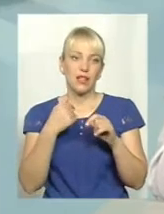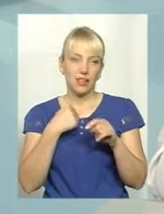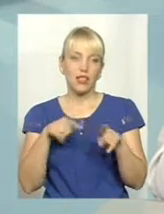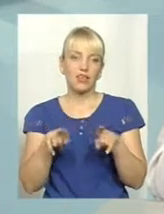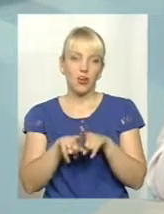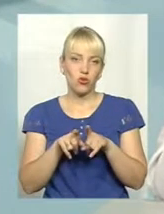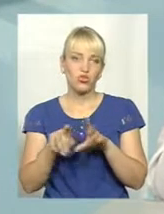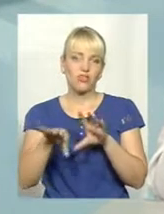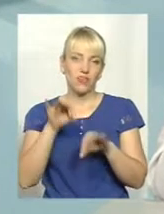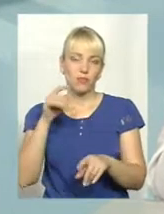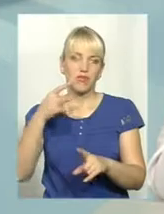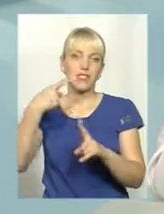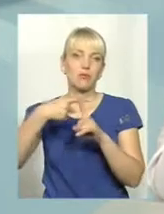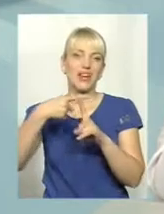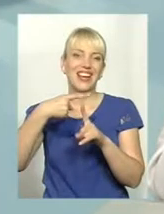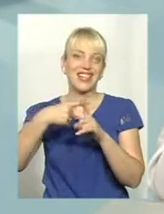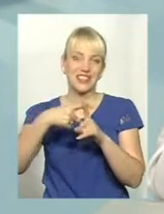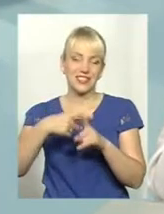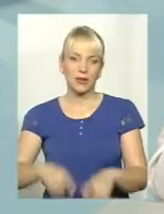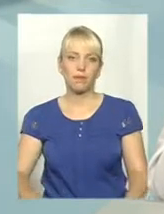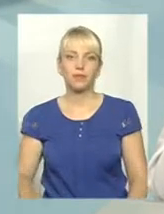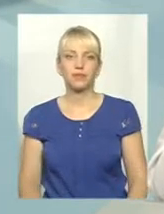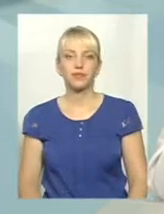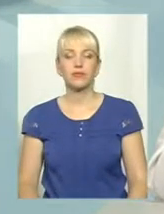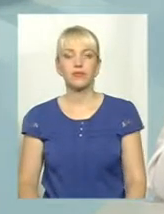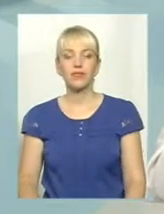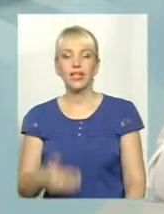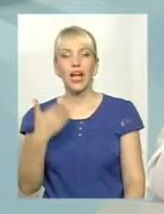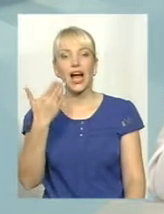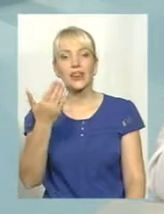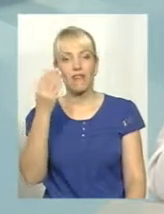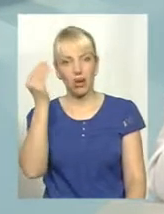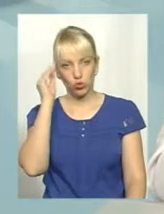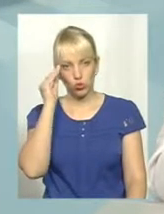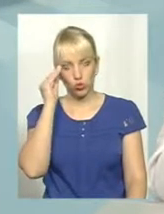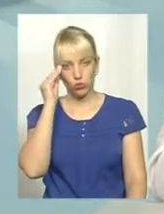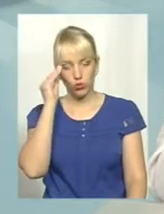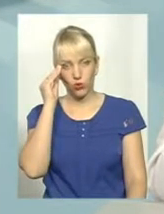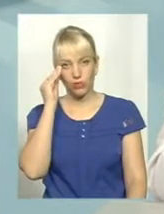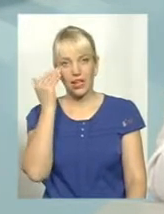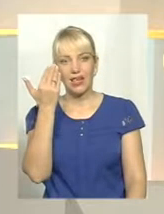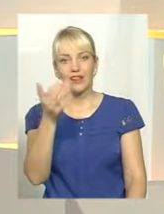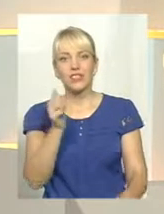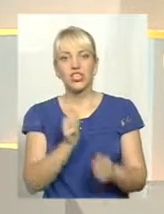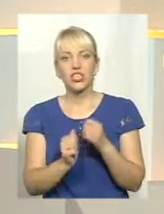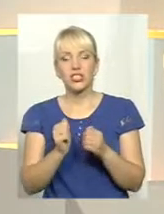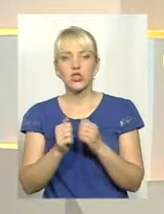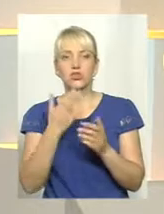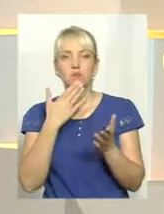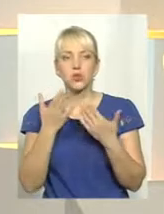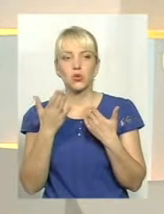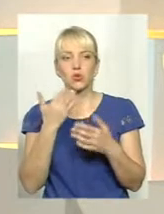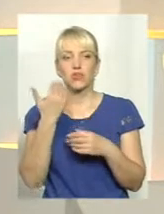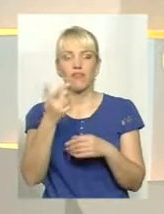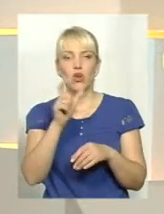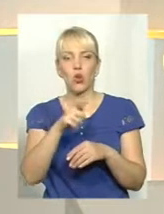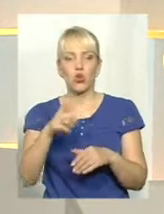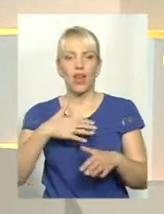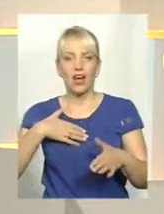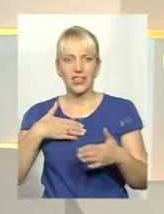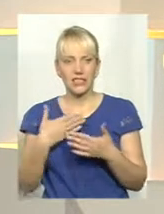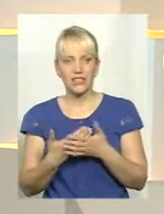хочу запитати ще. Чи проголосували? Ви вже вибрали свій варіант логотипу? Я вибрала, я третій. Так,